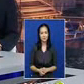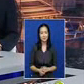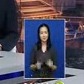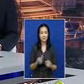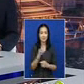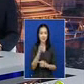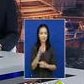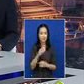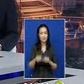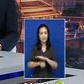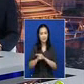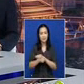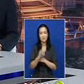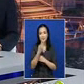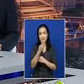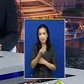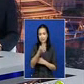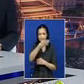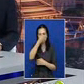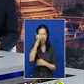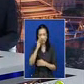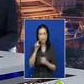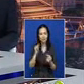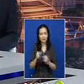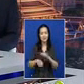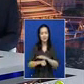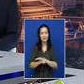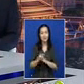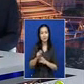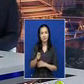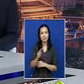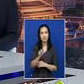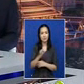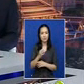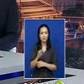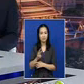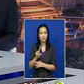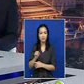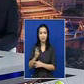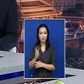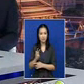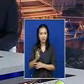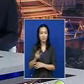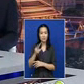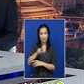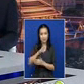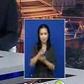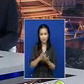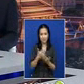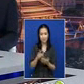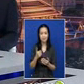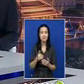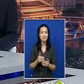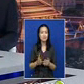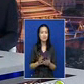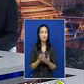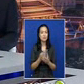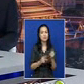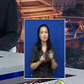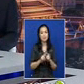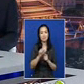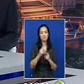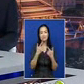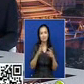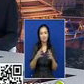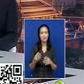คาร์บอนห้ามพลาดนะคะกับการถ่ายทอดสดฟุตบอลดิวิชั่น2ทางช่องนาว26ค่ะเมื่อช่วง3โมงครึ่งที่ผ่านมาผ่านกันไปแล้วคู่แรกนะค